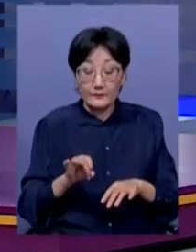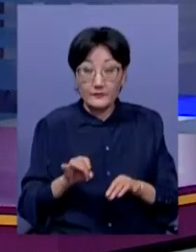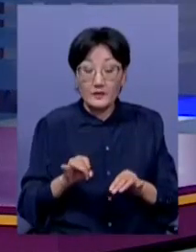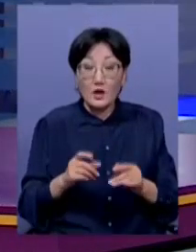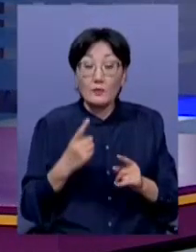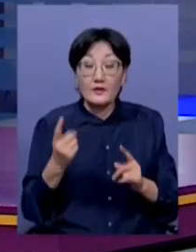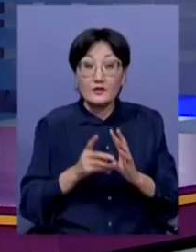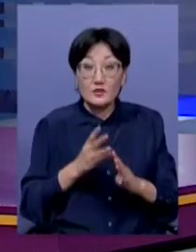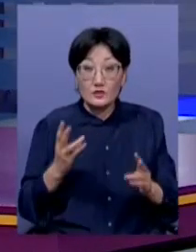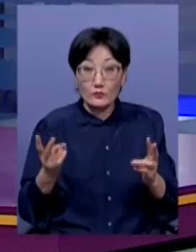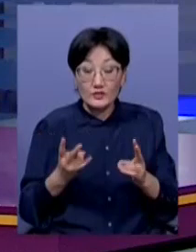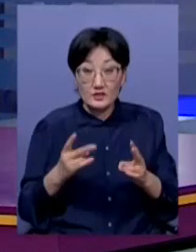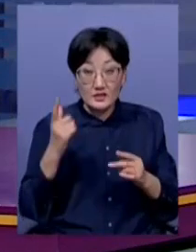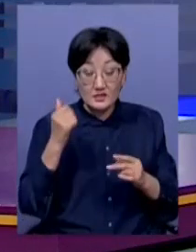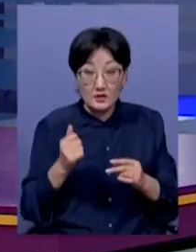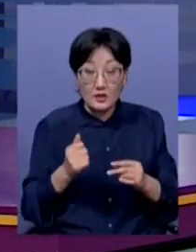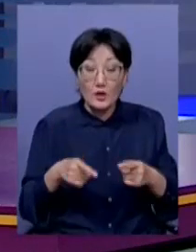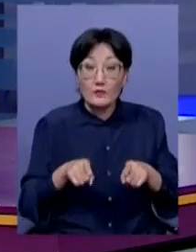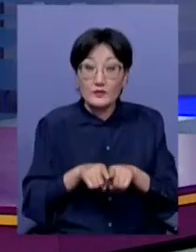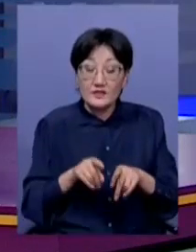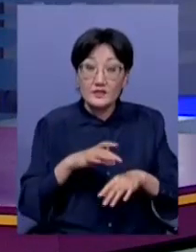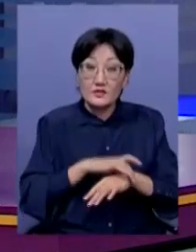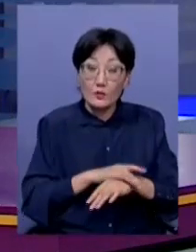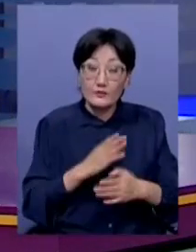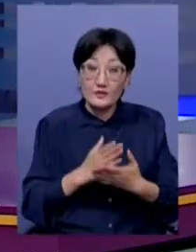Ну, в первую очередь нужно знать, что Кавасаки подобный синдром,